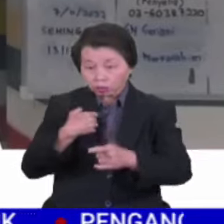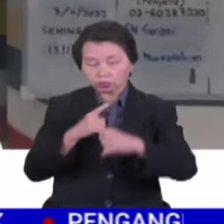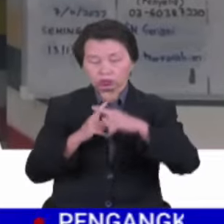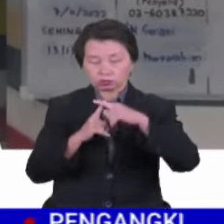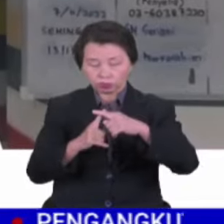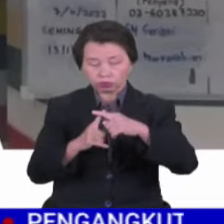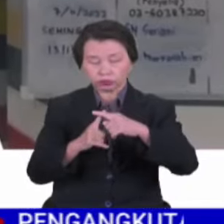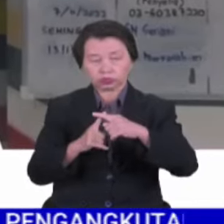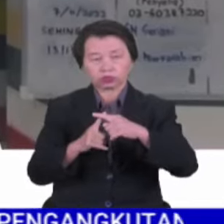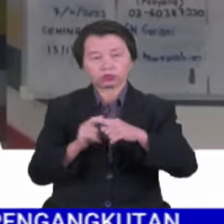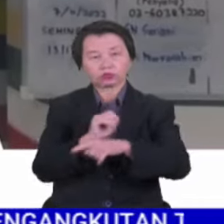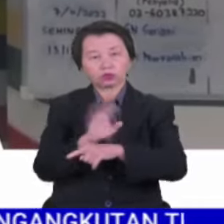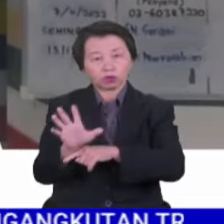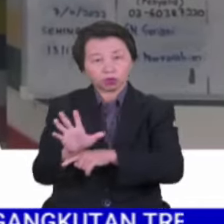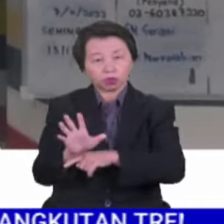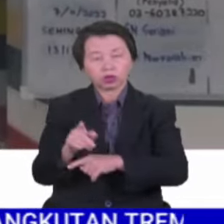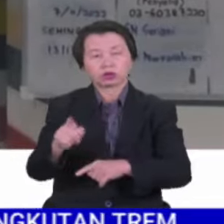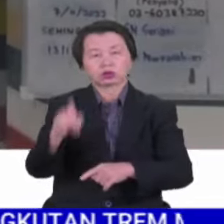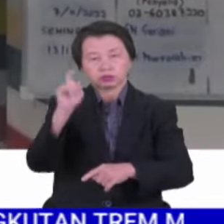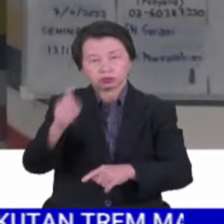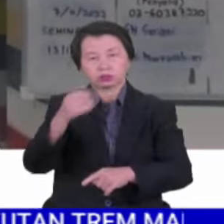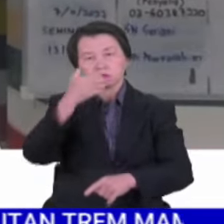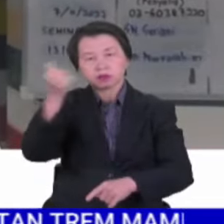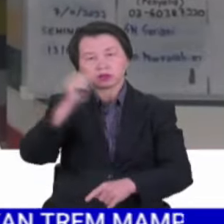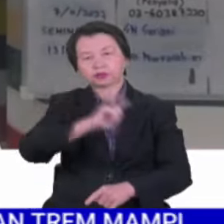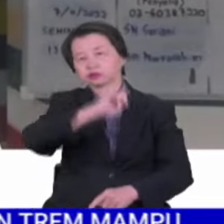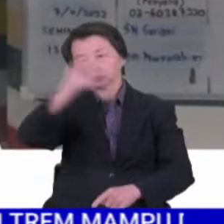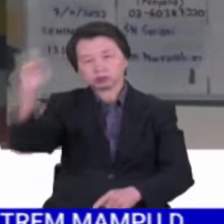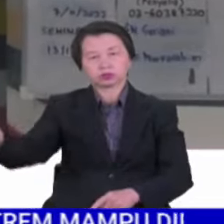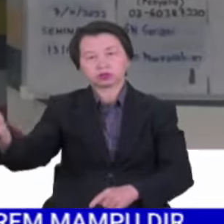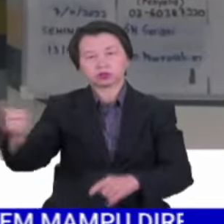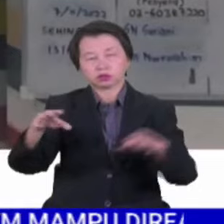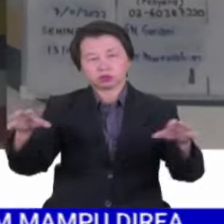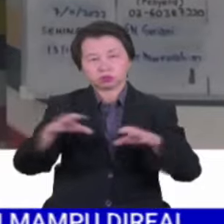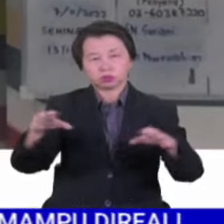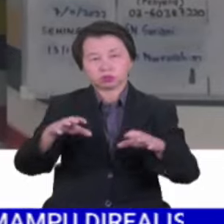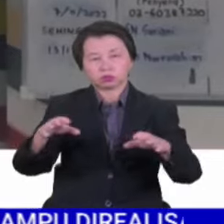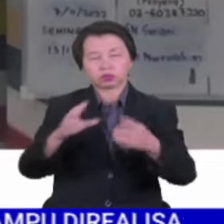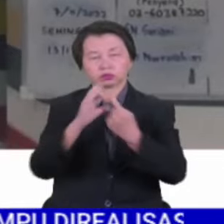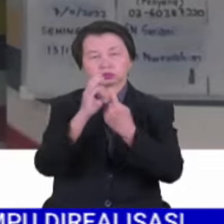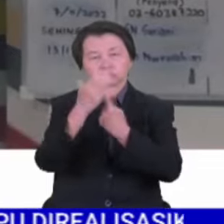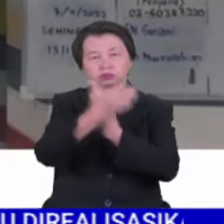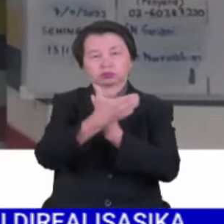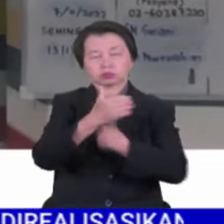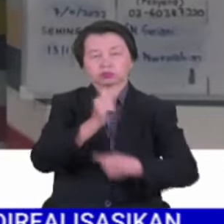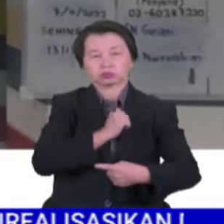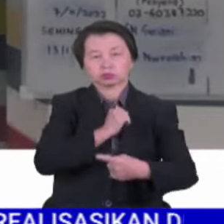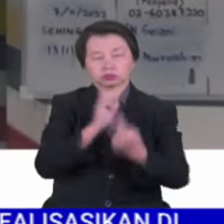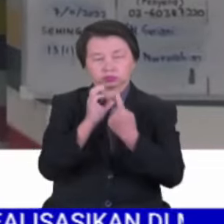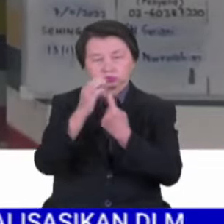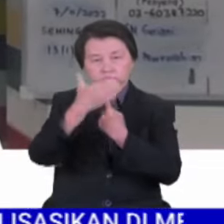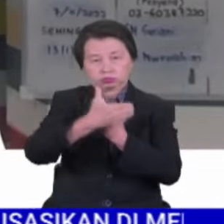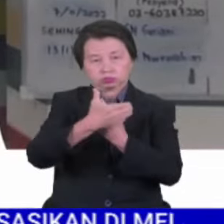positif, jadi dapat better diorang pergi untuk buat self quarantine dan tidak